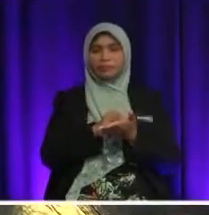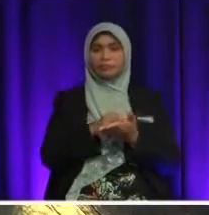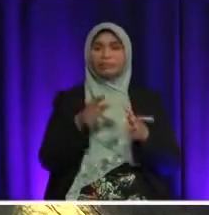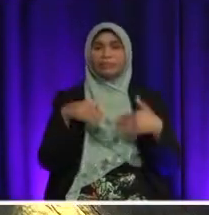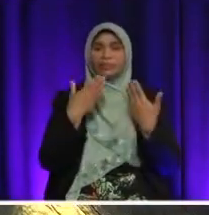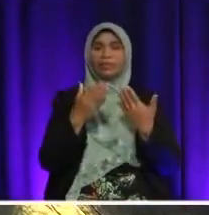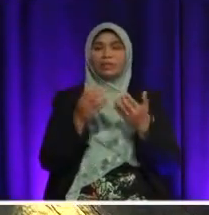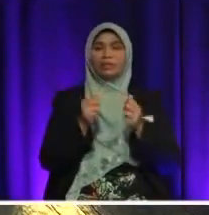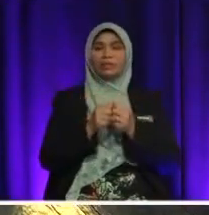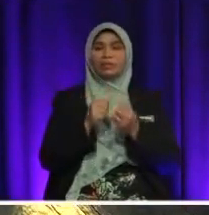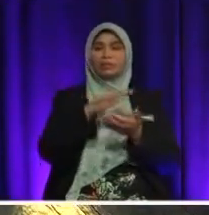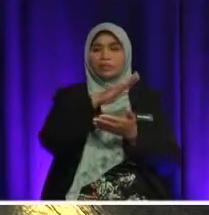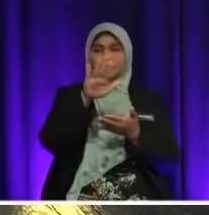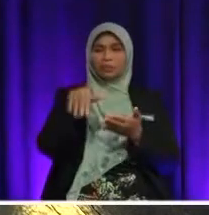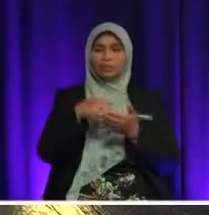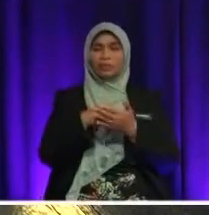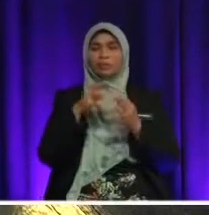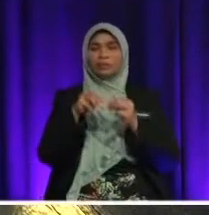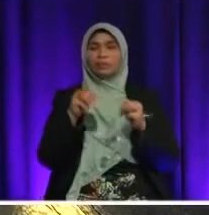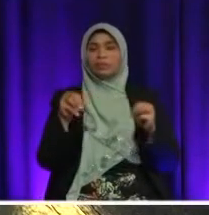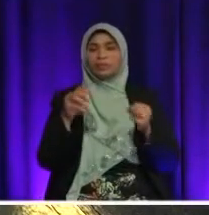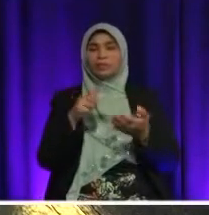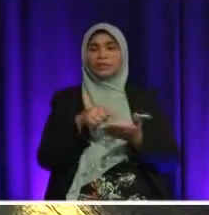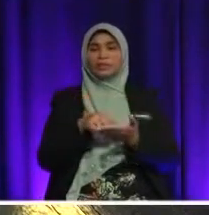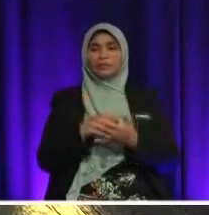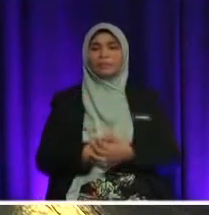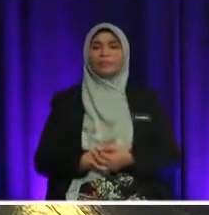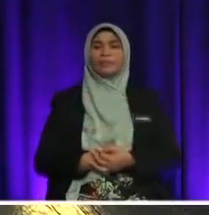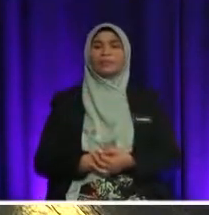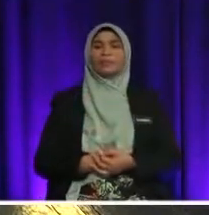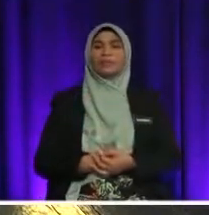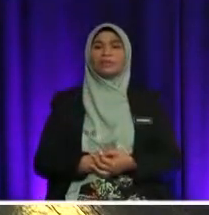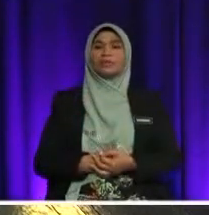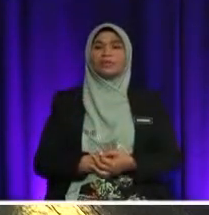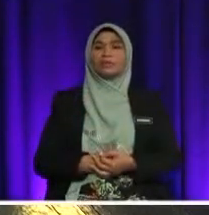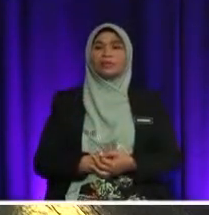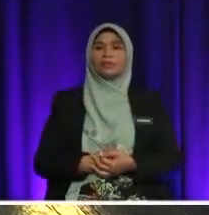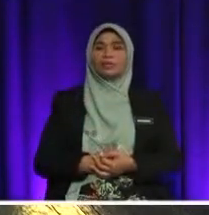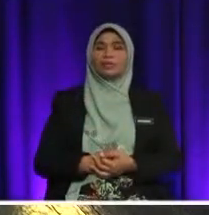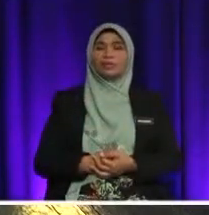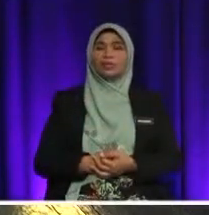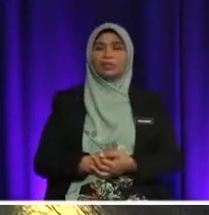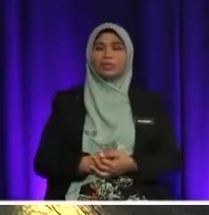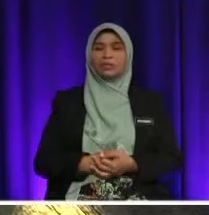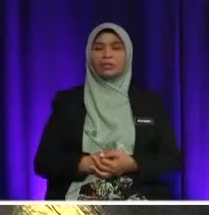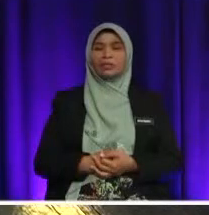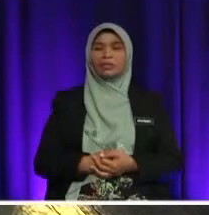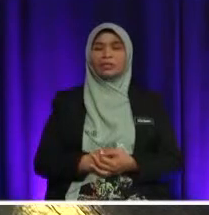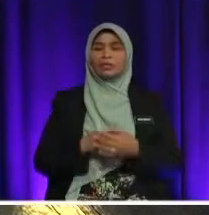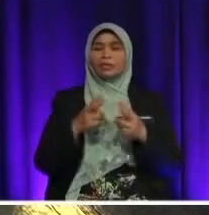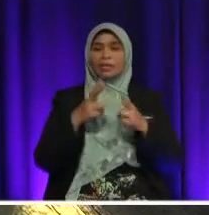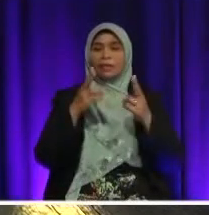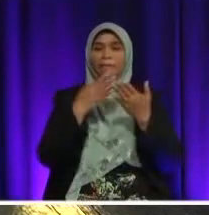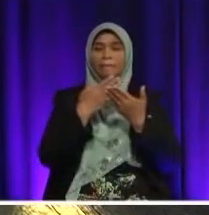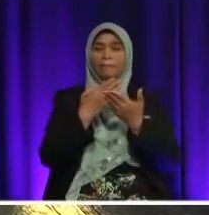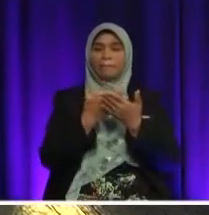dengan prestasi keseluruhan kawan-kawan sayurnya jagung aves murid-murid di studio dan di rumah juga sangat baik